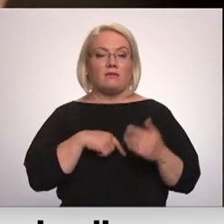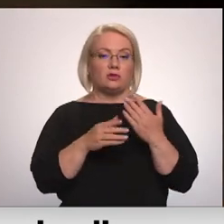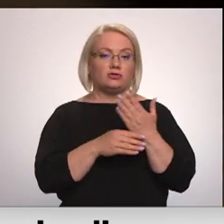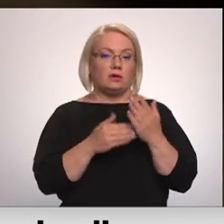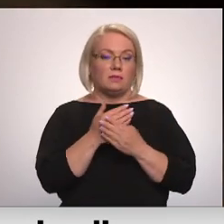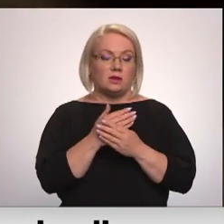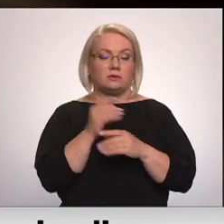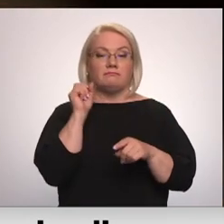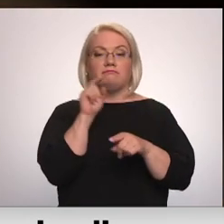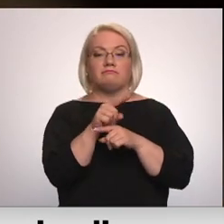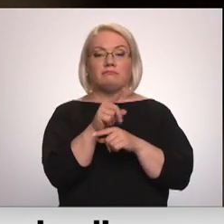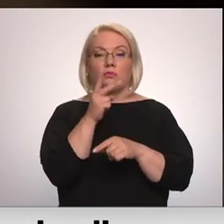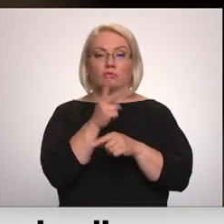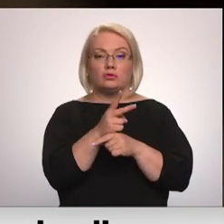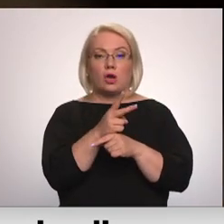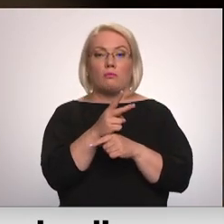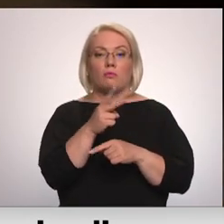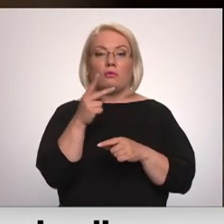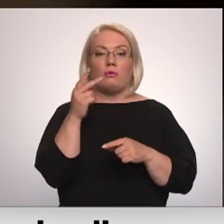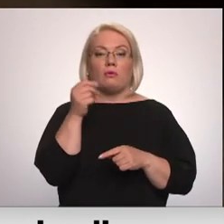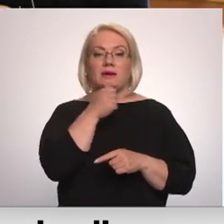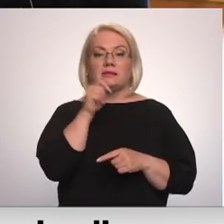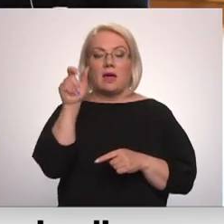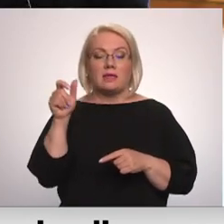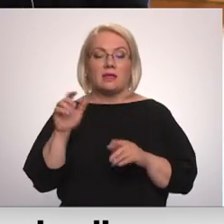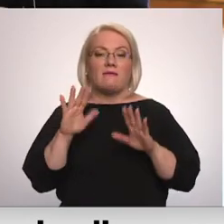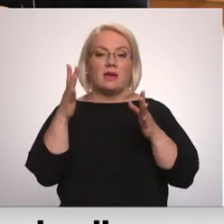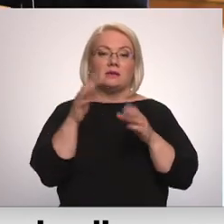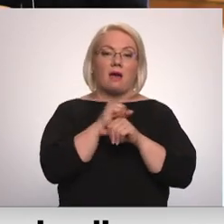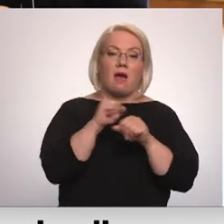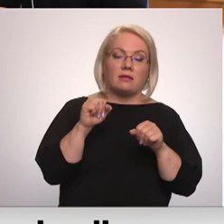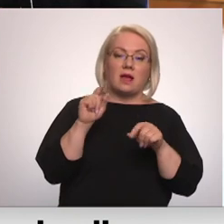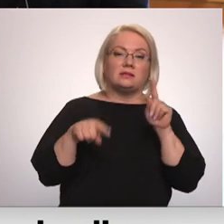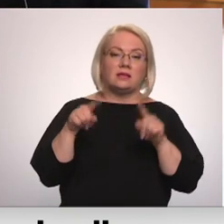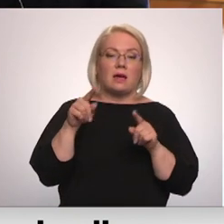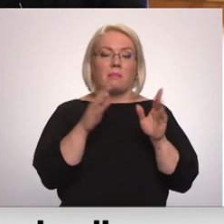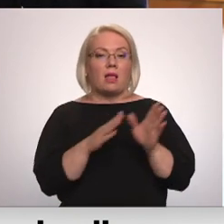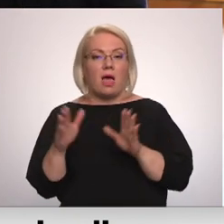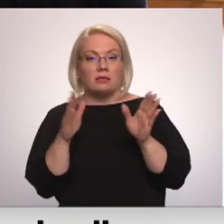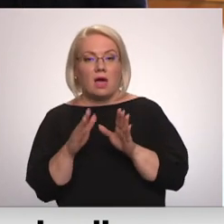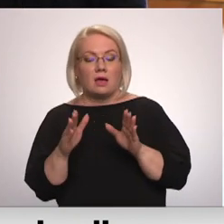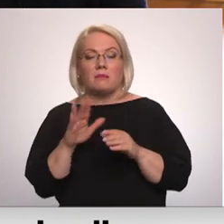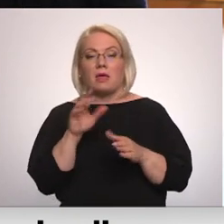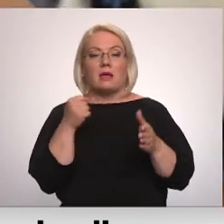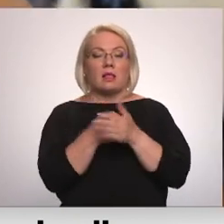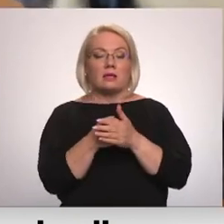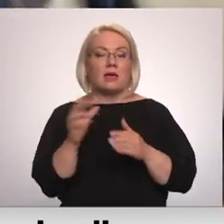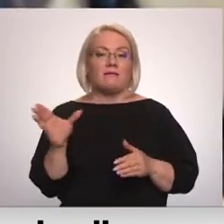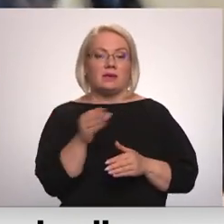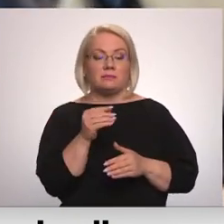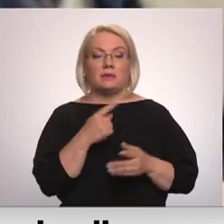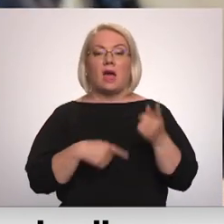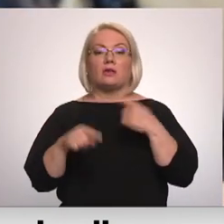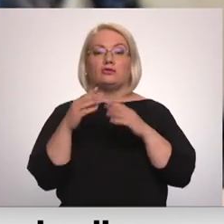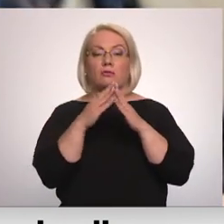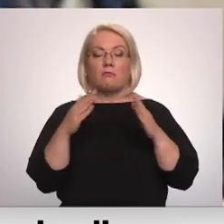uzdoto uzdevumu islandietēm dažai iet lēnāk, dažai ātrāk, bet galā tiek visas. Viņas atzīst, ka atgriežoties mājās, turpinās